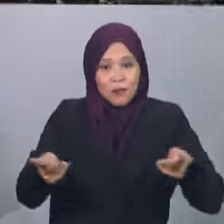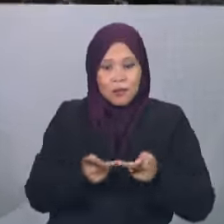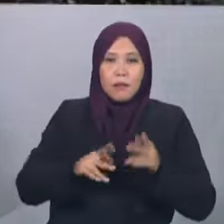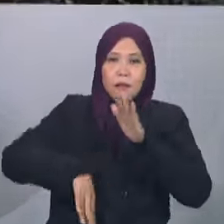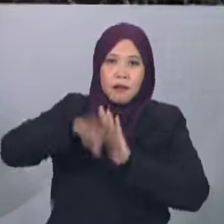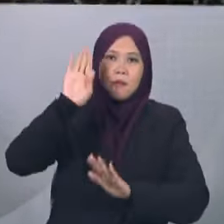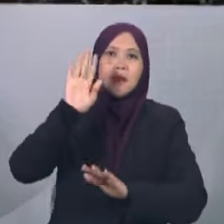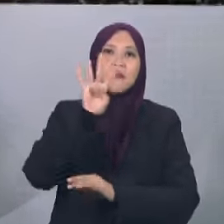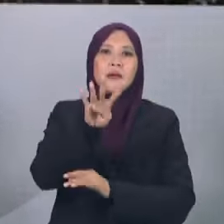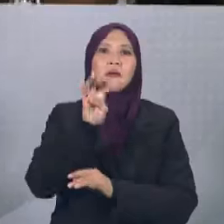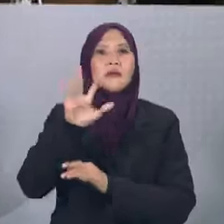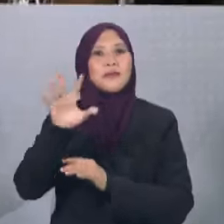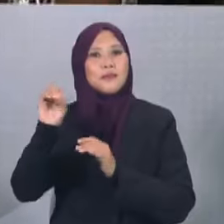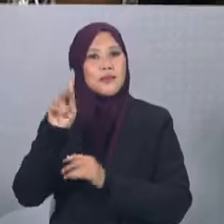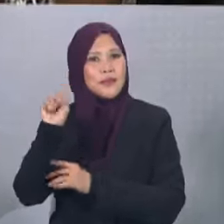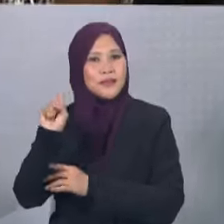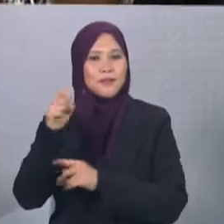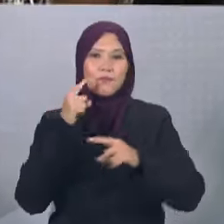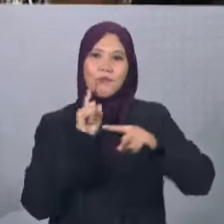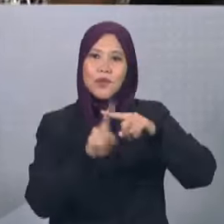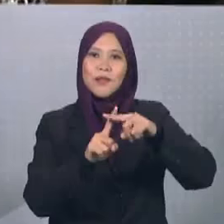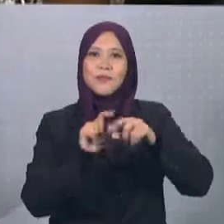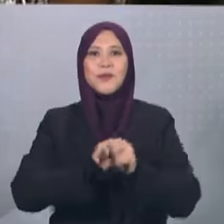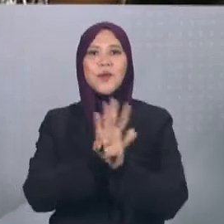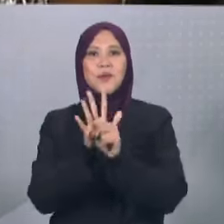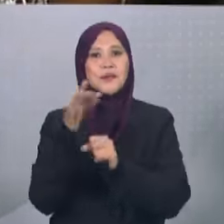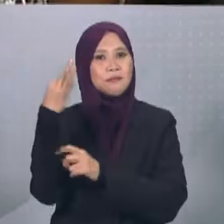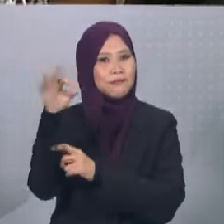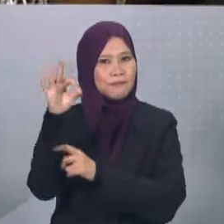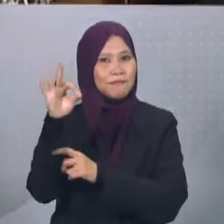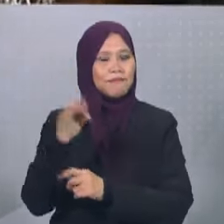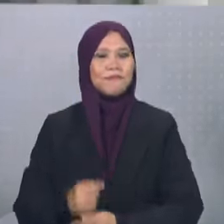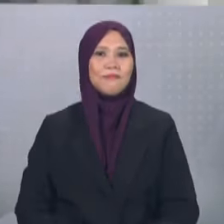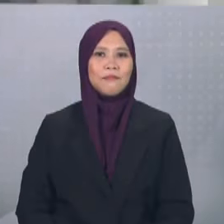lebih 450 kes positif COVID-19.